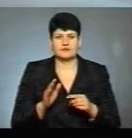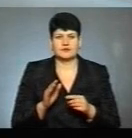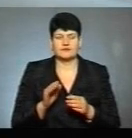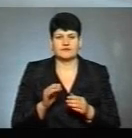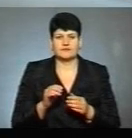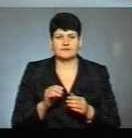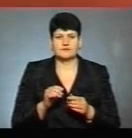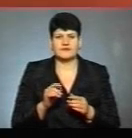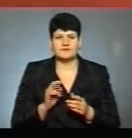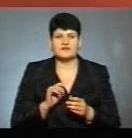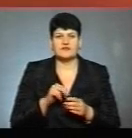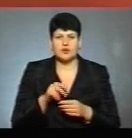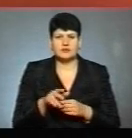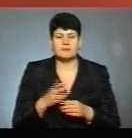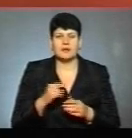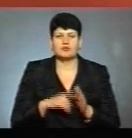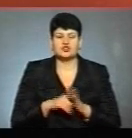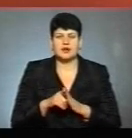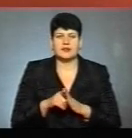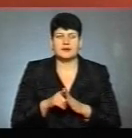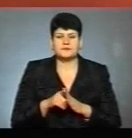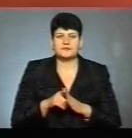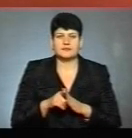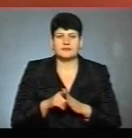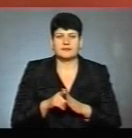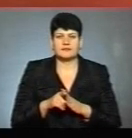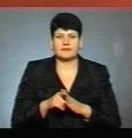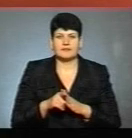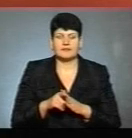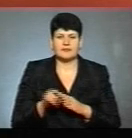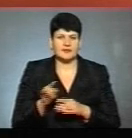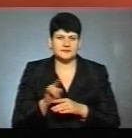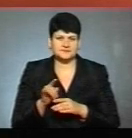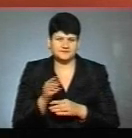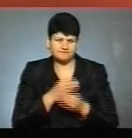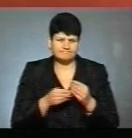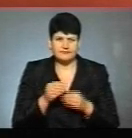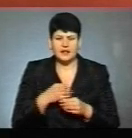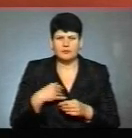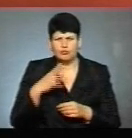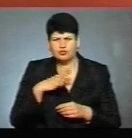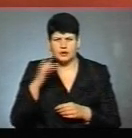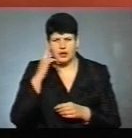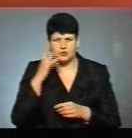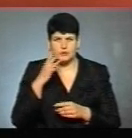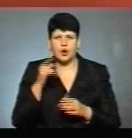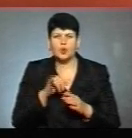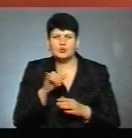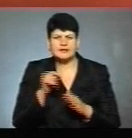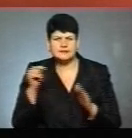ніби сліди замітати, тому що була навіть така думка десь кудись